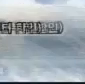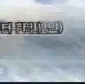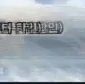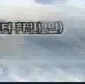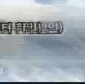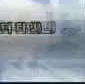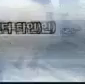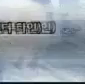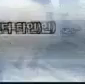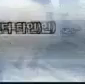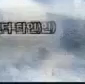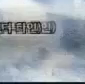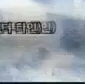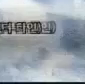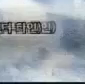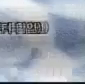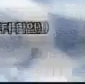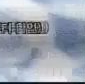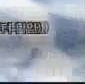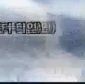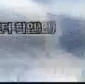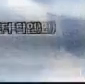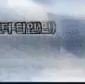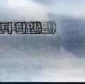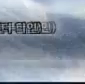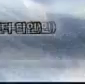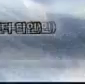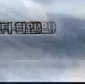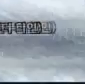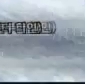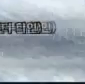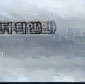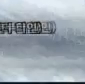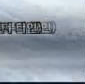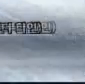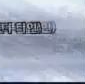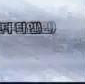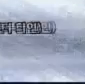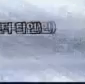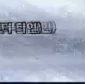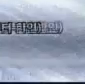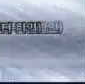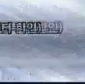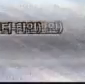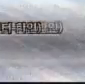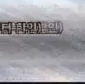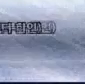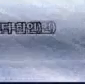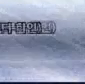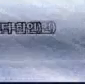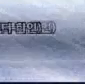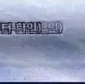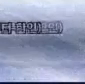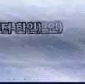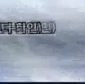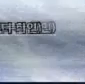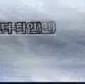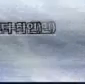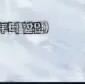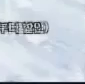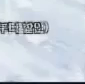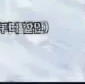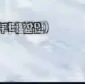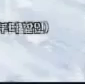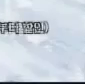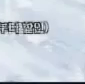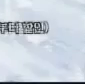장애인 유공 상위자아와 독립 유공자 에 대한 2시 가스 요금 할인 혜택을 중앙난방 공동 주택가 지 확대 합니다 대